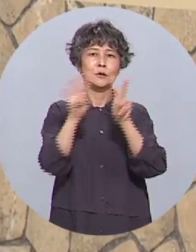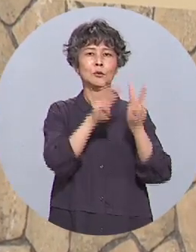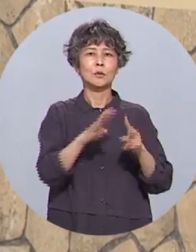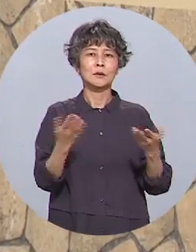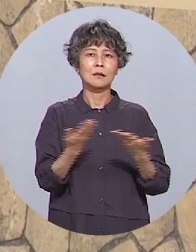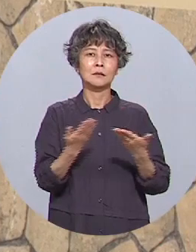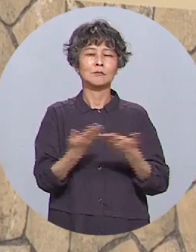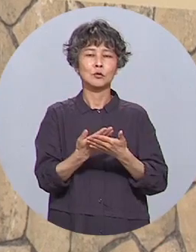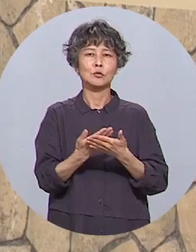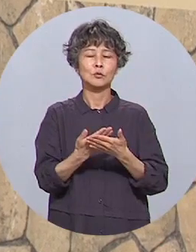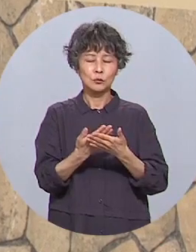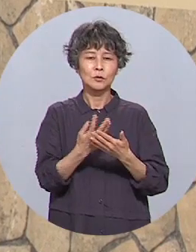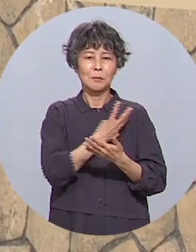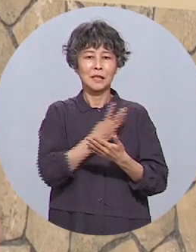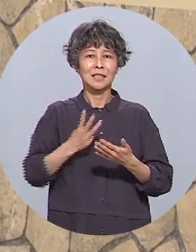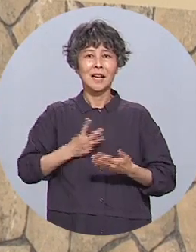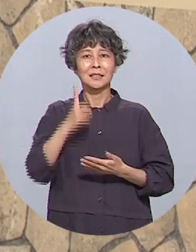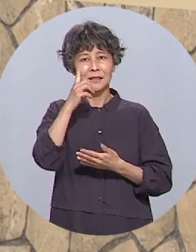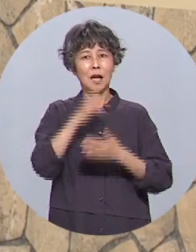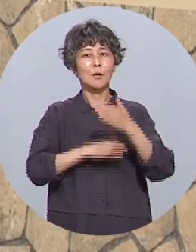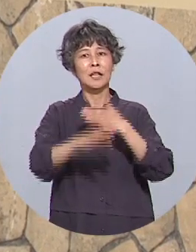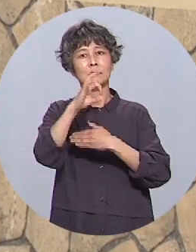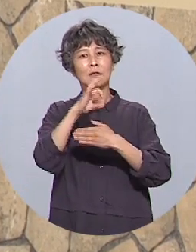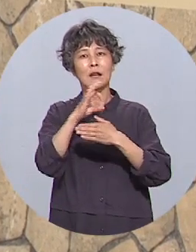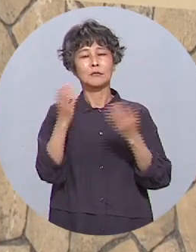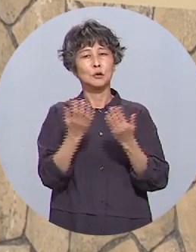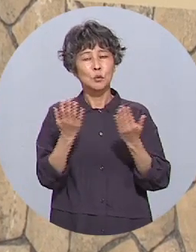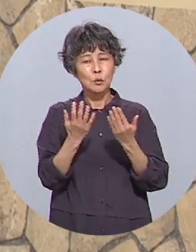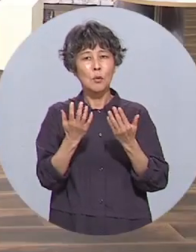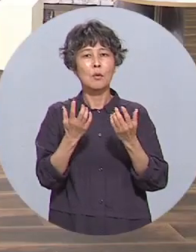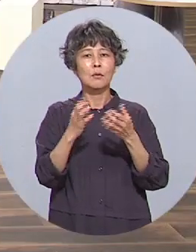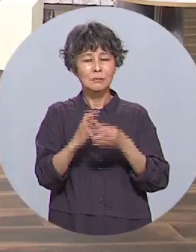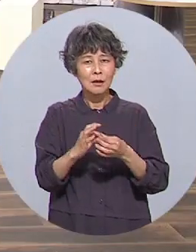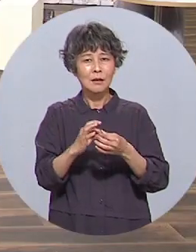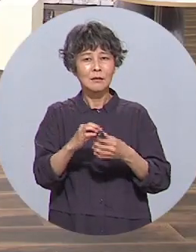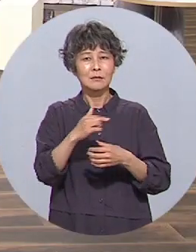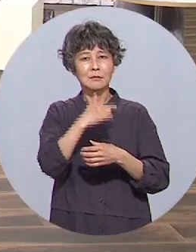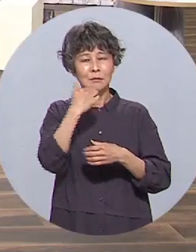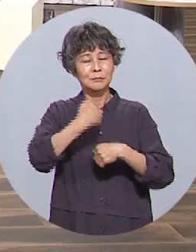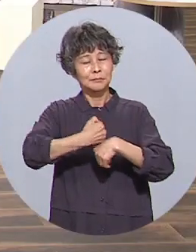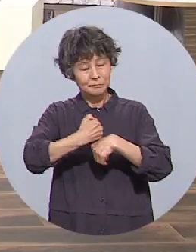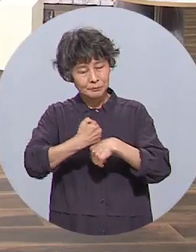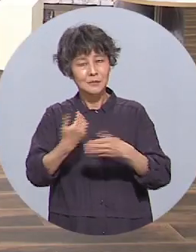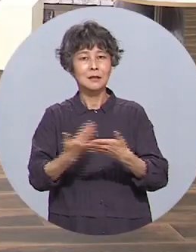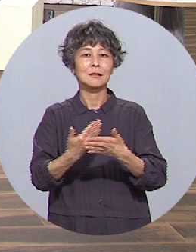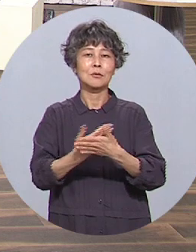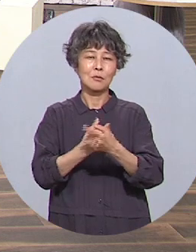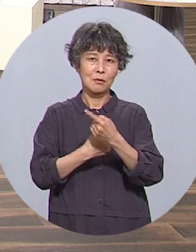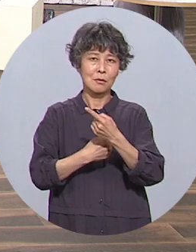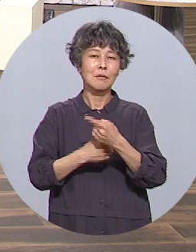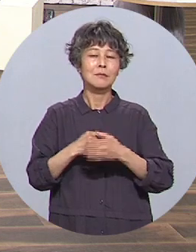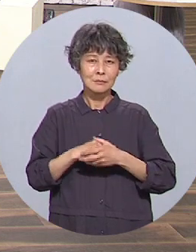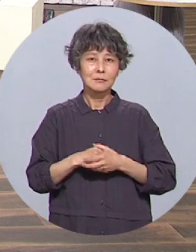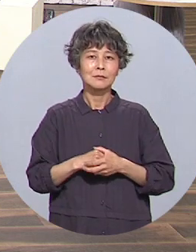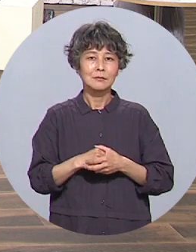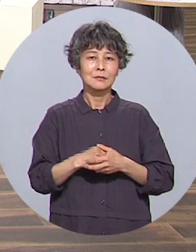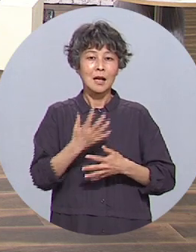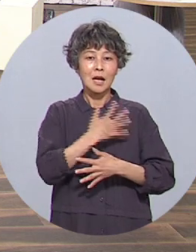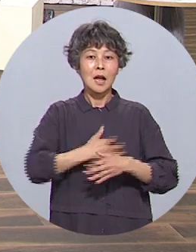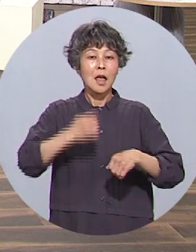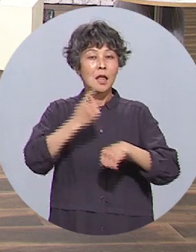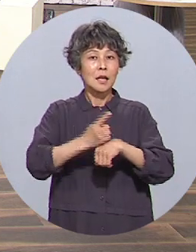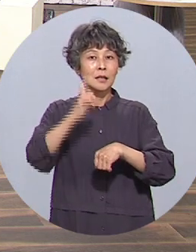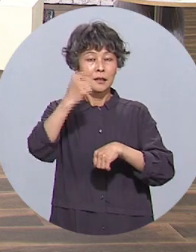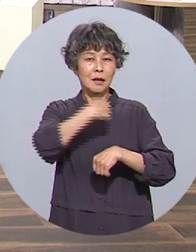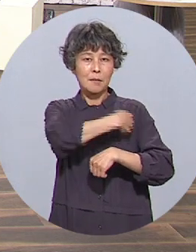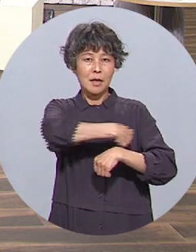ですね。なんです3日に1度は徹夜っていうかなりハードなお仕事されてるんですよ。 そうなると体だけじゃなくてこの